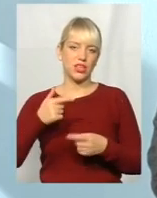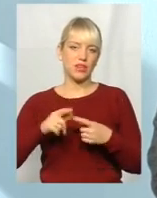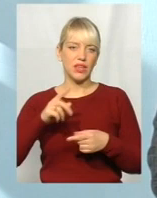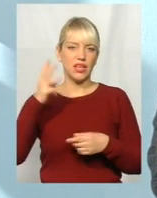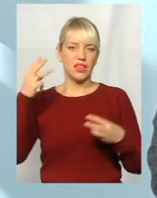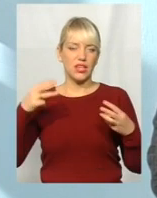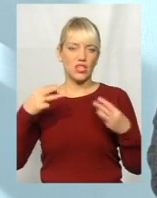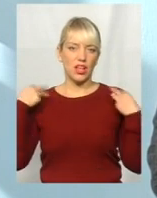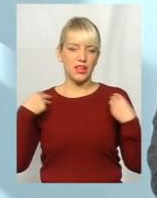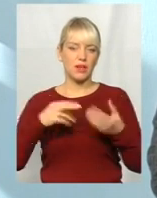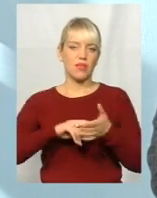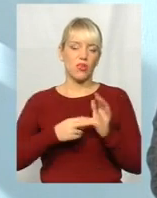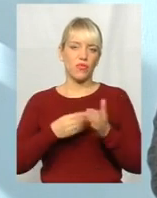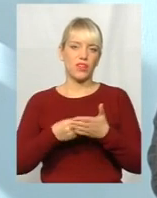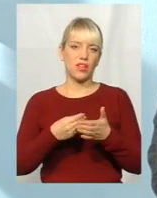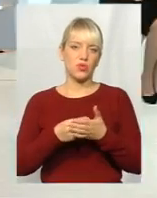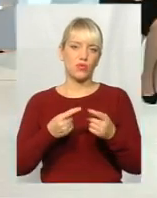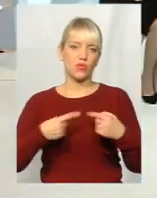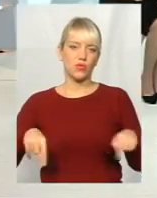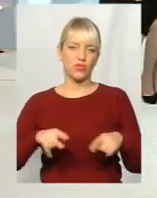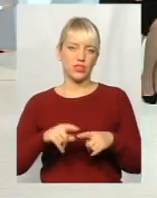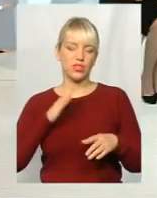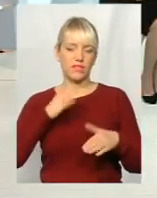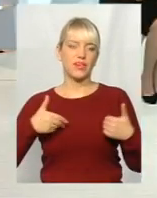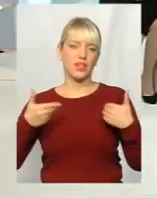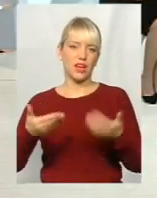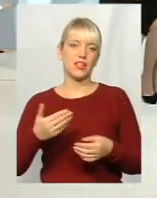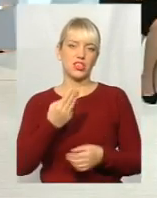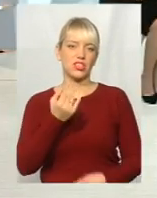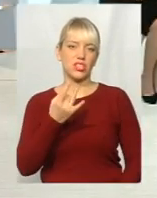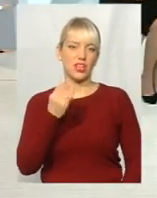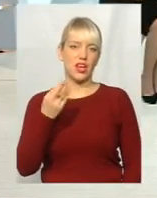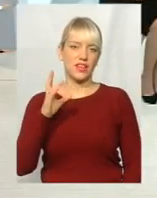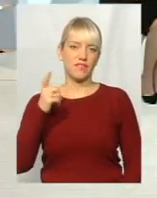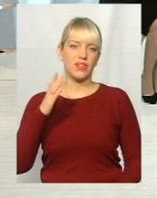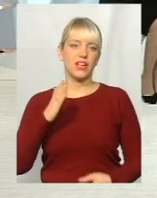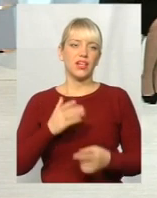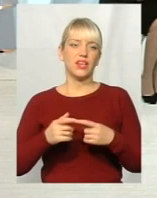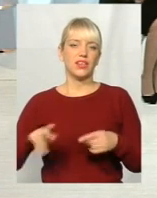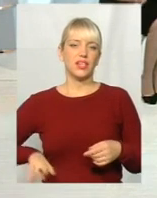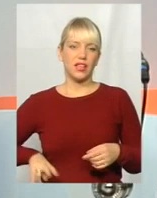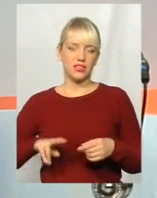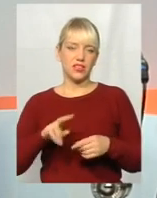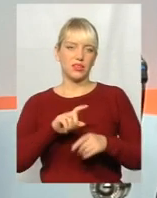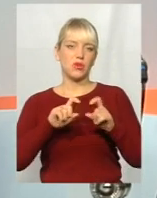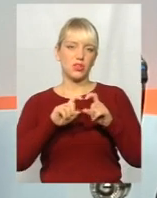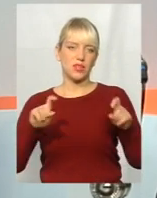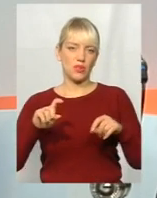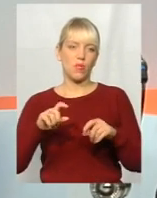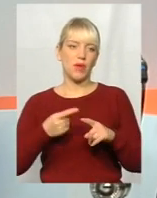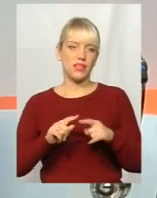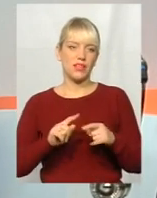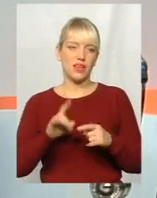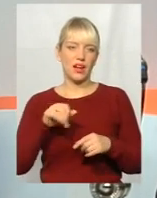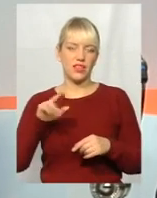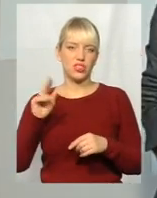начальник планово-фінансового відділу. Мої вітання. Та вам. Сергій Ширяєв, директор управляючої муніципальної компанії «Заріччя». Рада вас